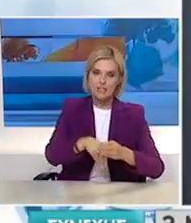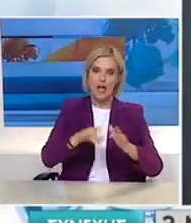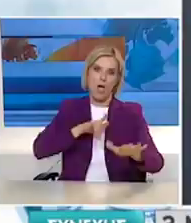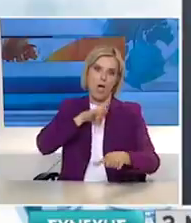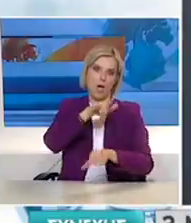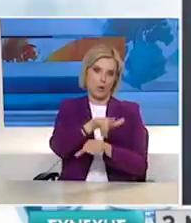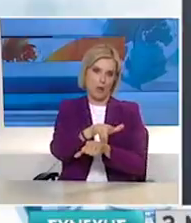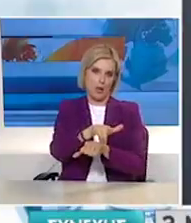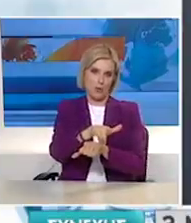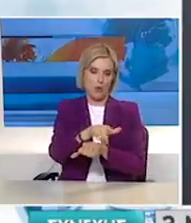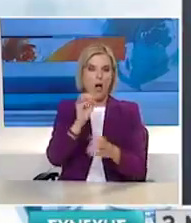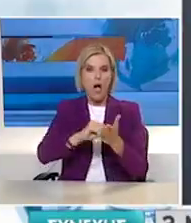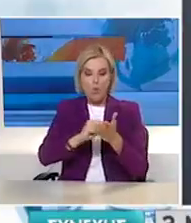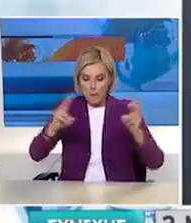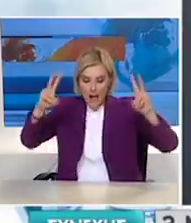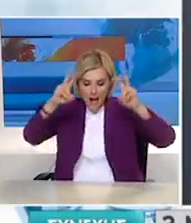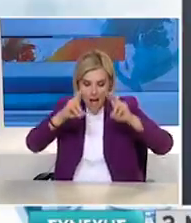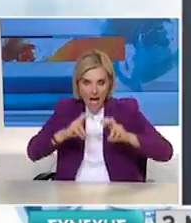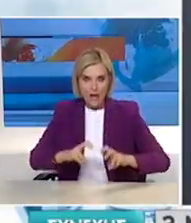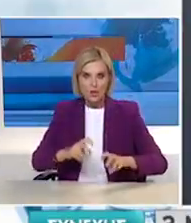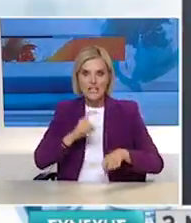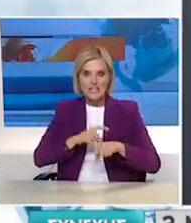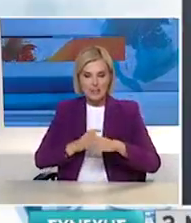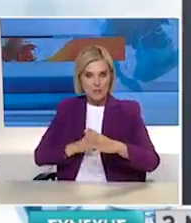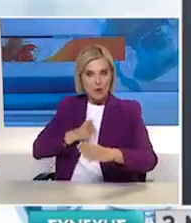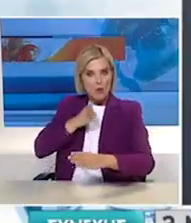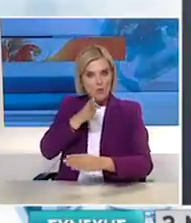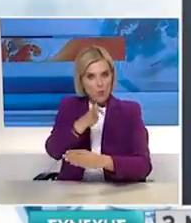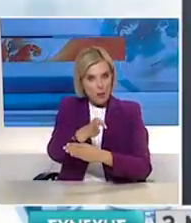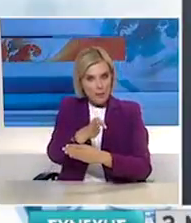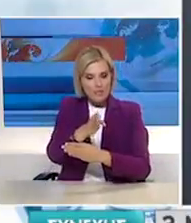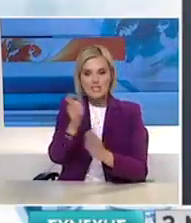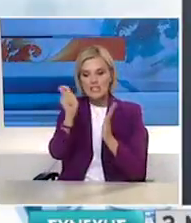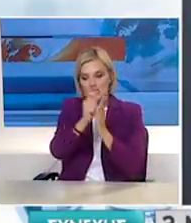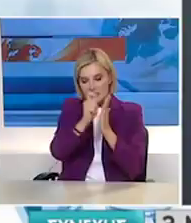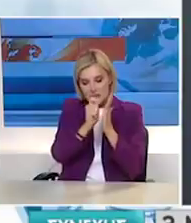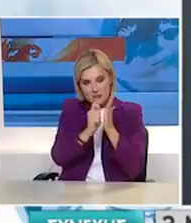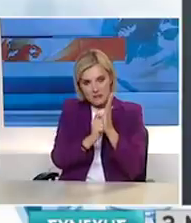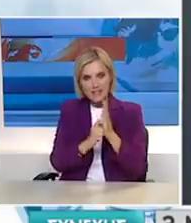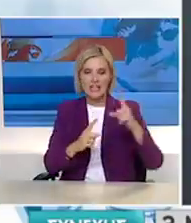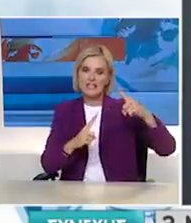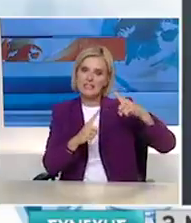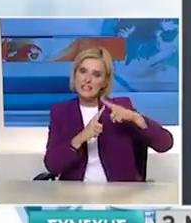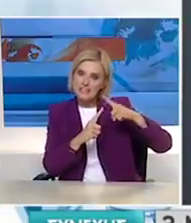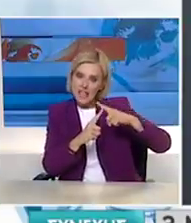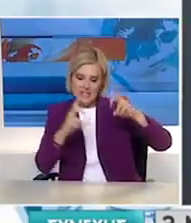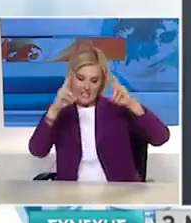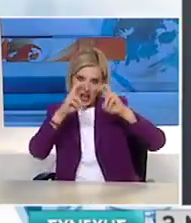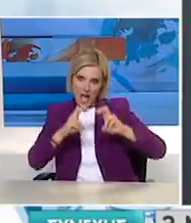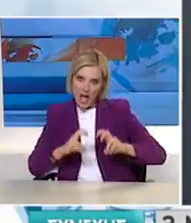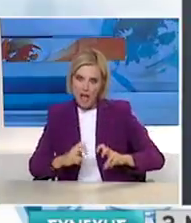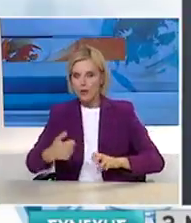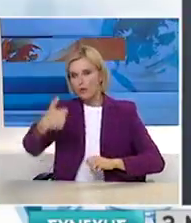αεροδρόμιο, καθώς και στους ελέγχους στις πύλες εισόδου με ερωτηματολόγια, δειγματοληπτικά τεστ, ελέγχους